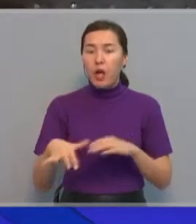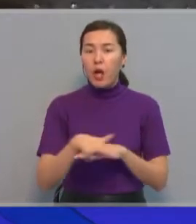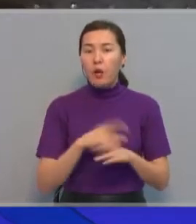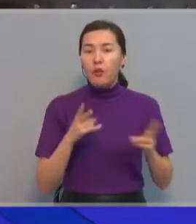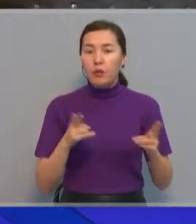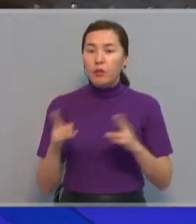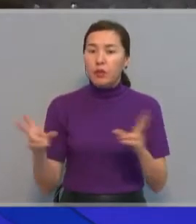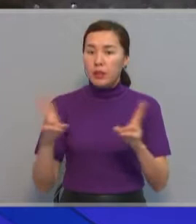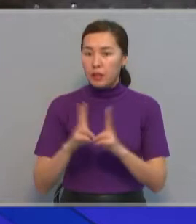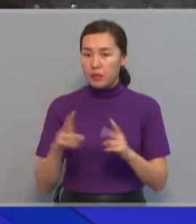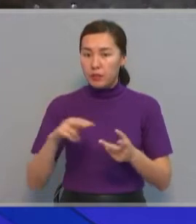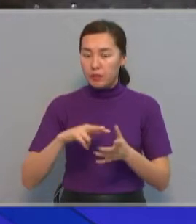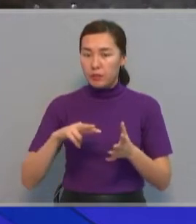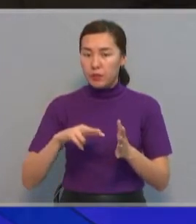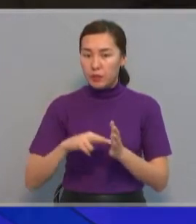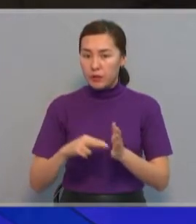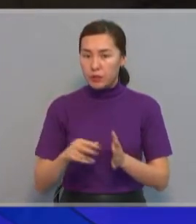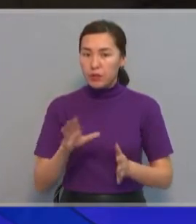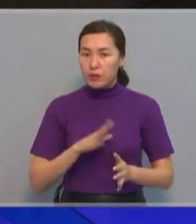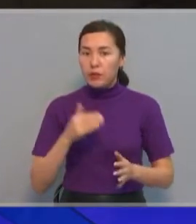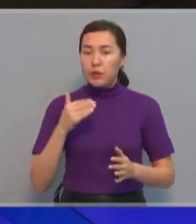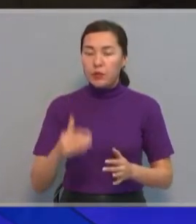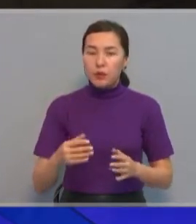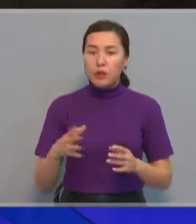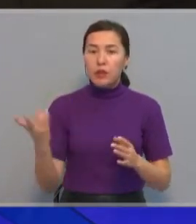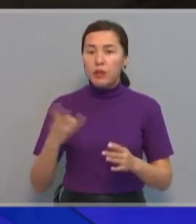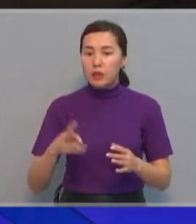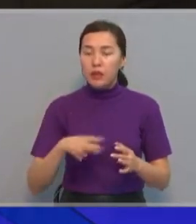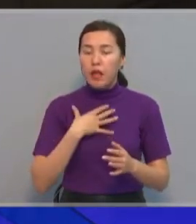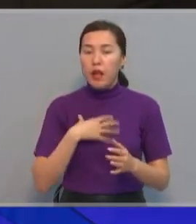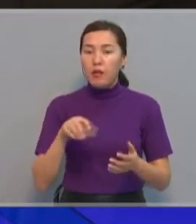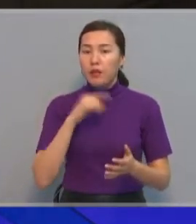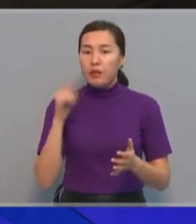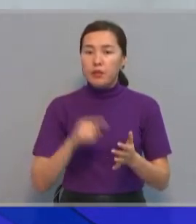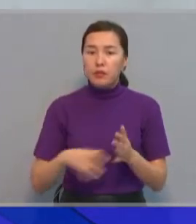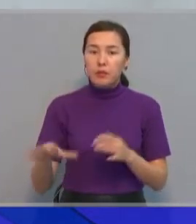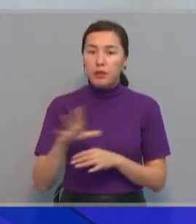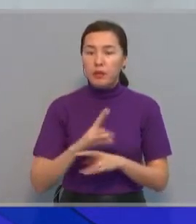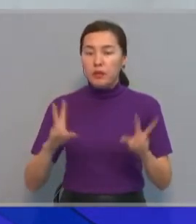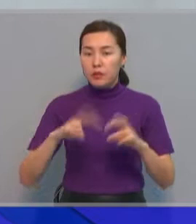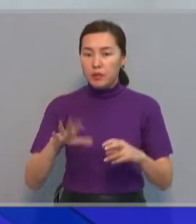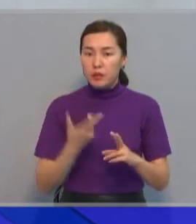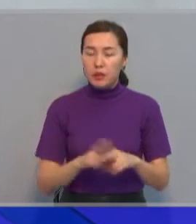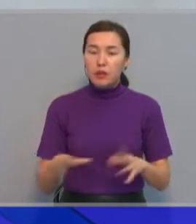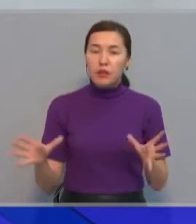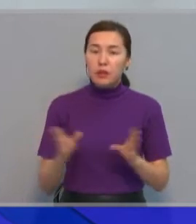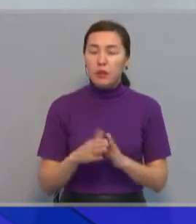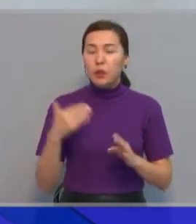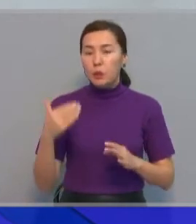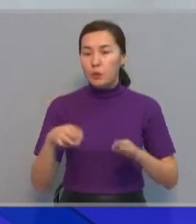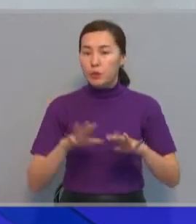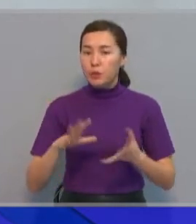аралап тұрғындармен кездесуді жоспарлап қойған. Олардың мұң мұқтажы мен өзекті проблемаларын сараламақ. Сонымен бірге